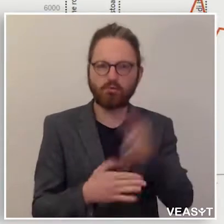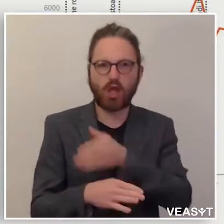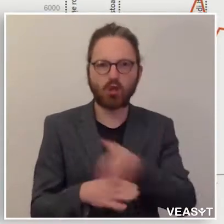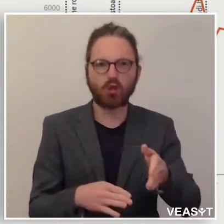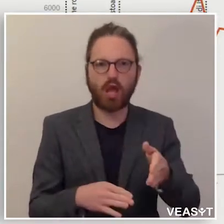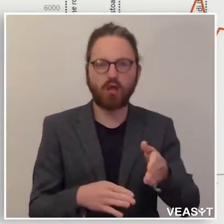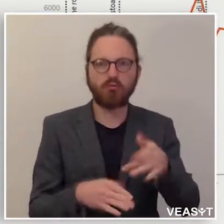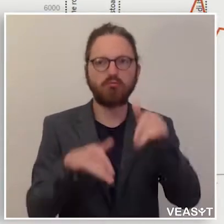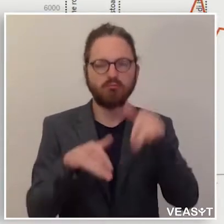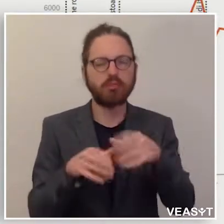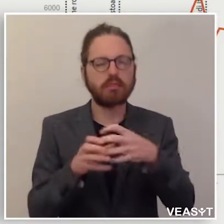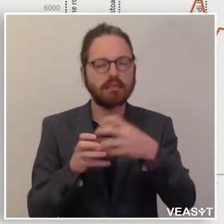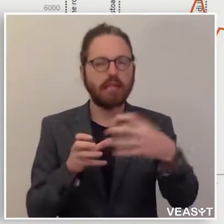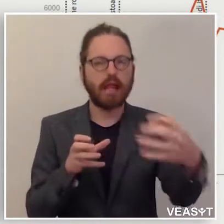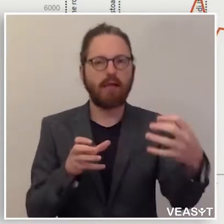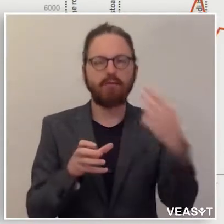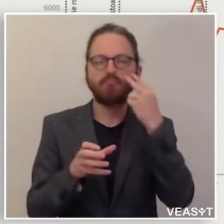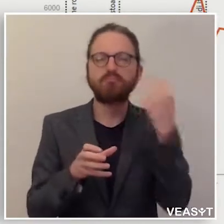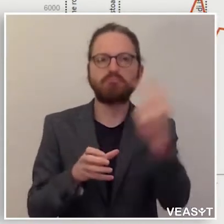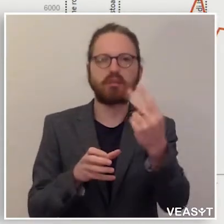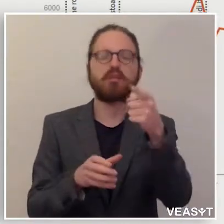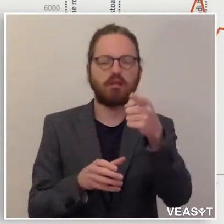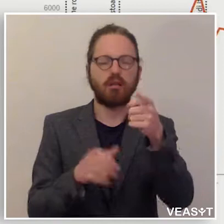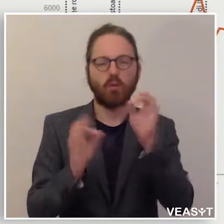la festa si sta